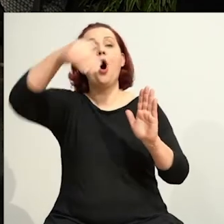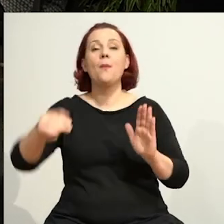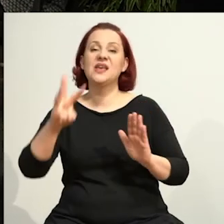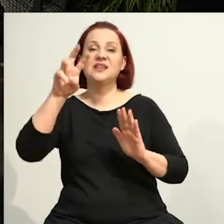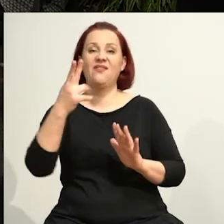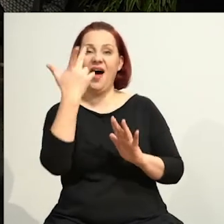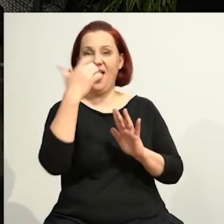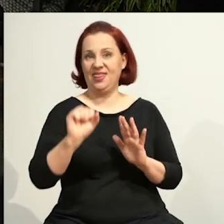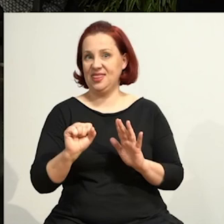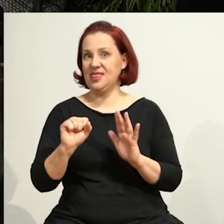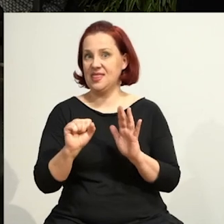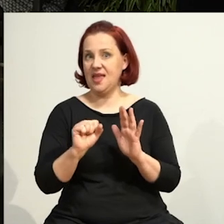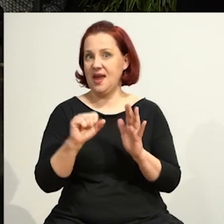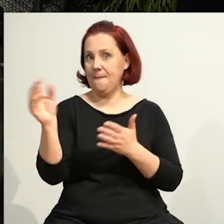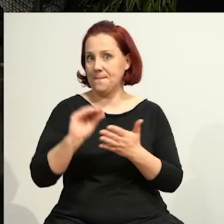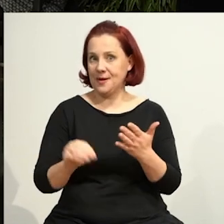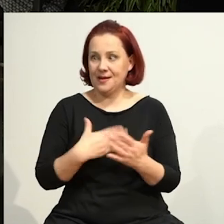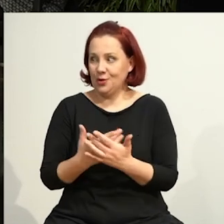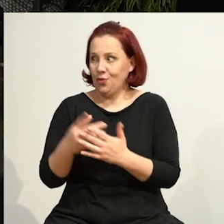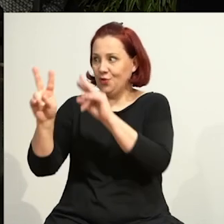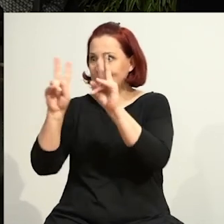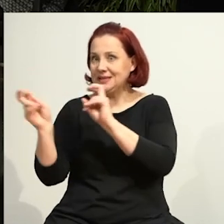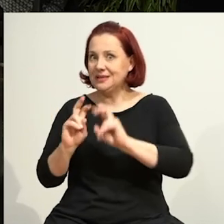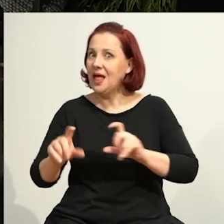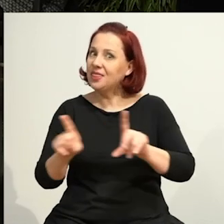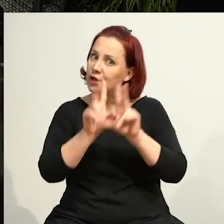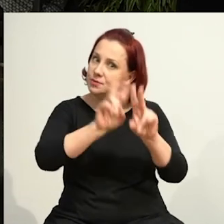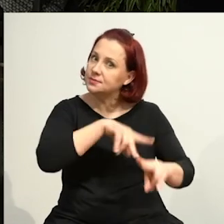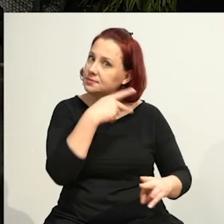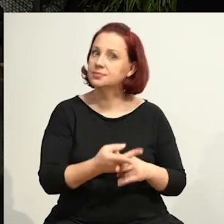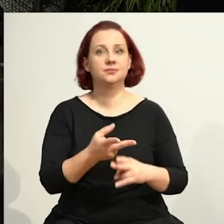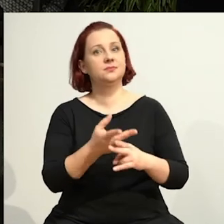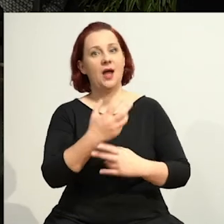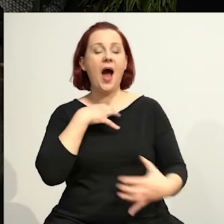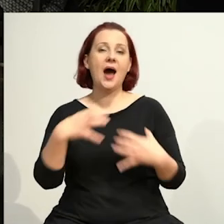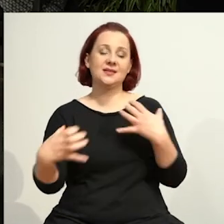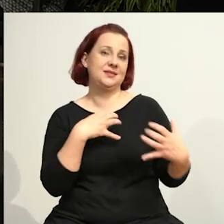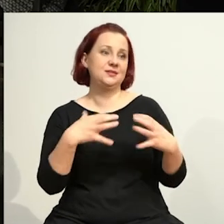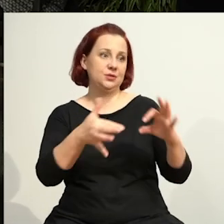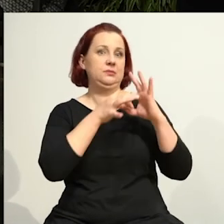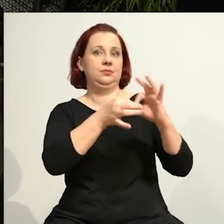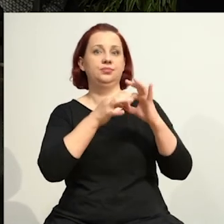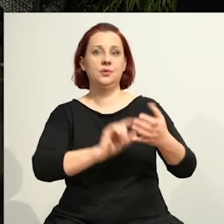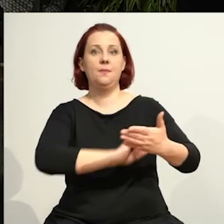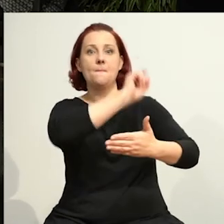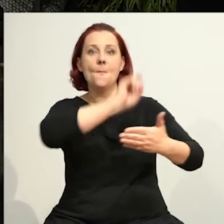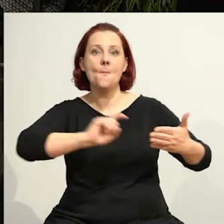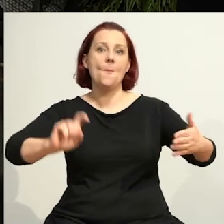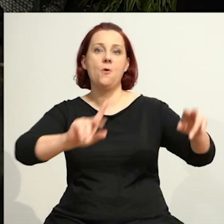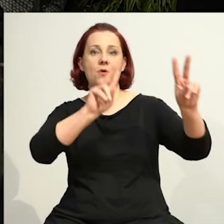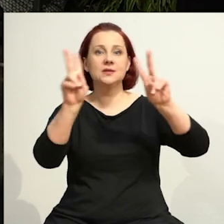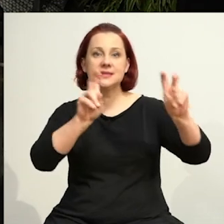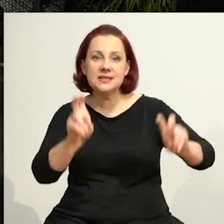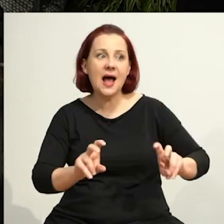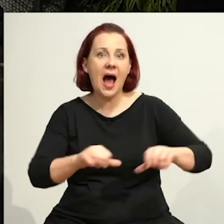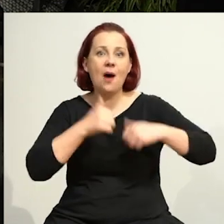ta aforystyczność jego poezji po prostu znajdzie artystyczne odzwierciedlenie w postaci właśnie muralu, cytatów, żeby